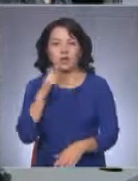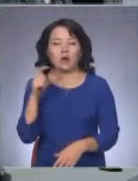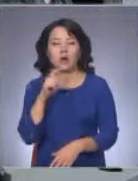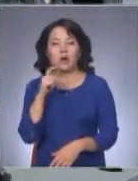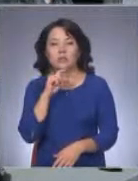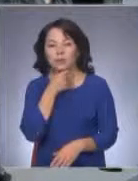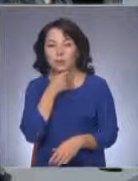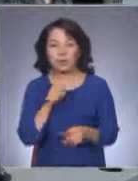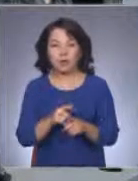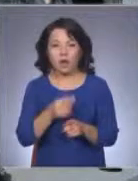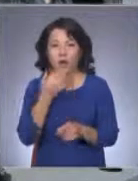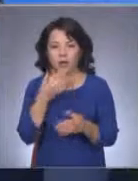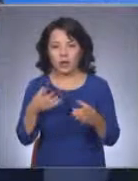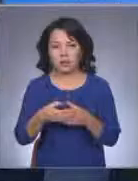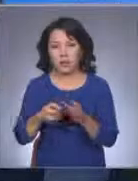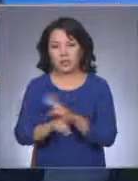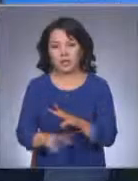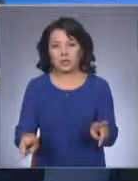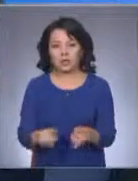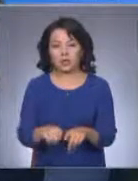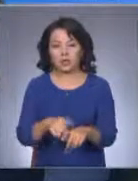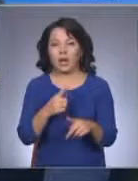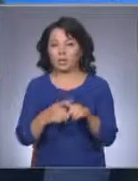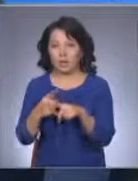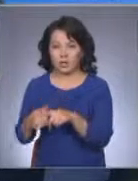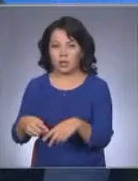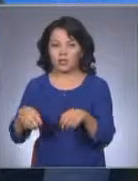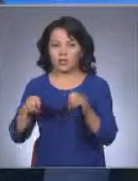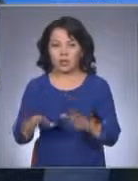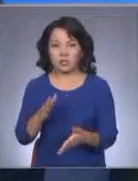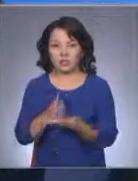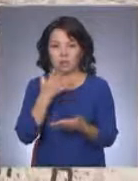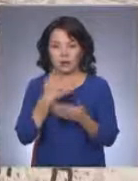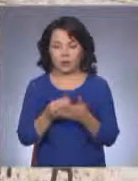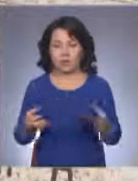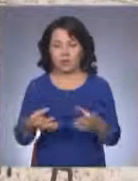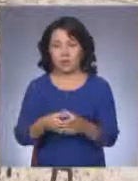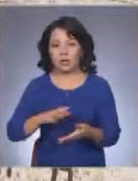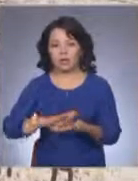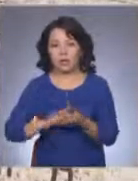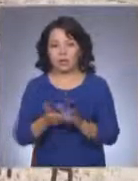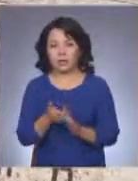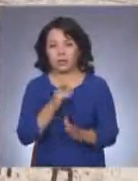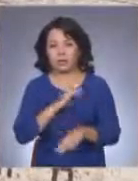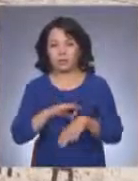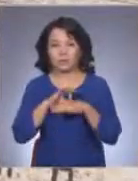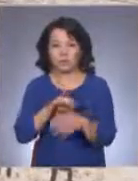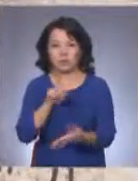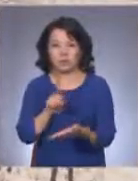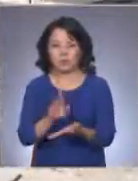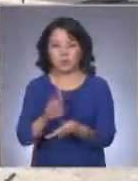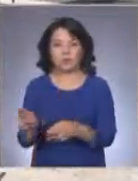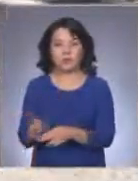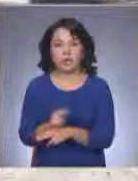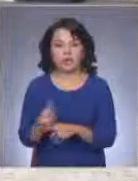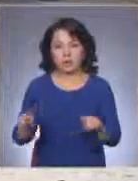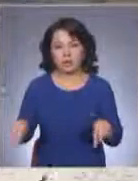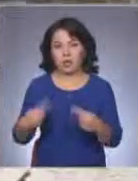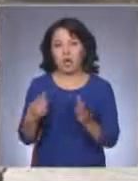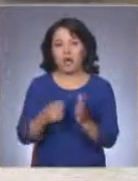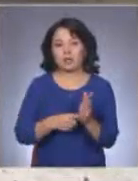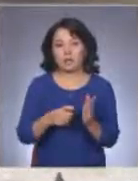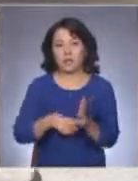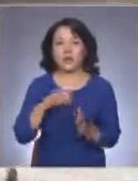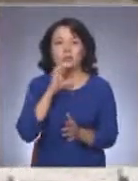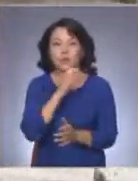экономика министрлігі енді оң шешім қабылдаса, мемлекеттік жеке әріптестікпен келісім шарт жасалады. Түзеу колониялары Қарағанды,